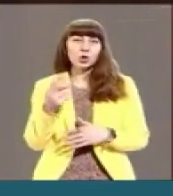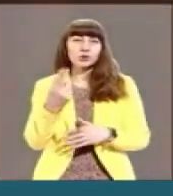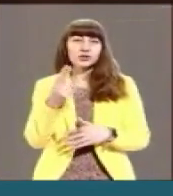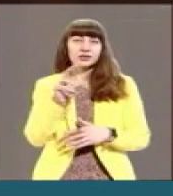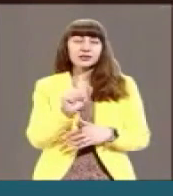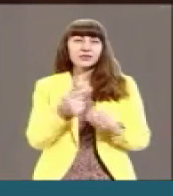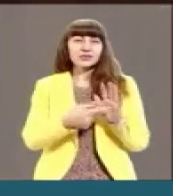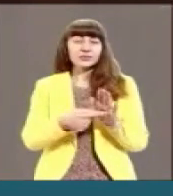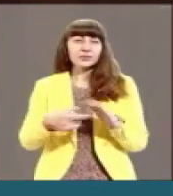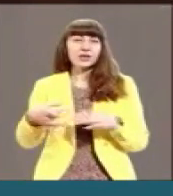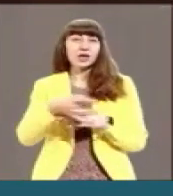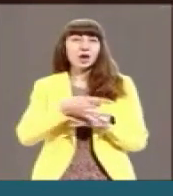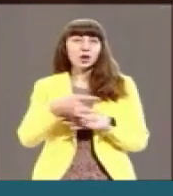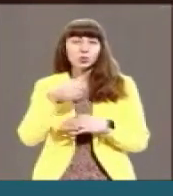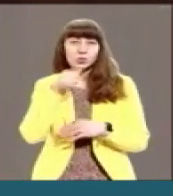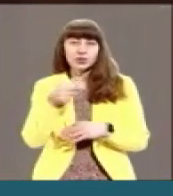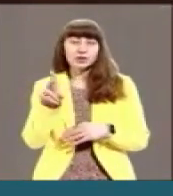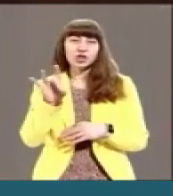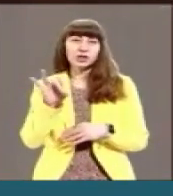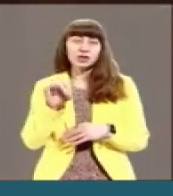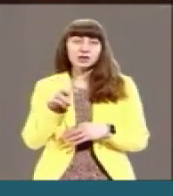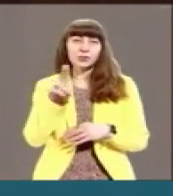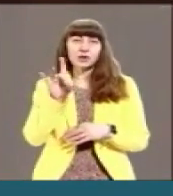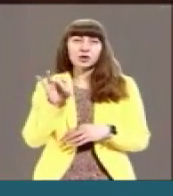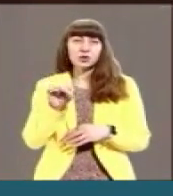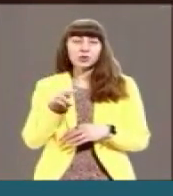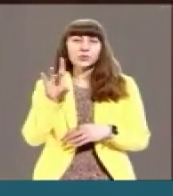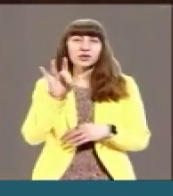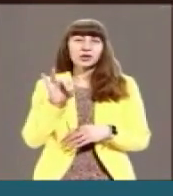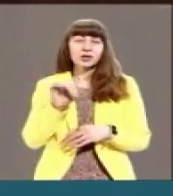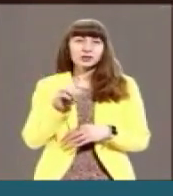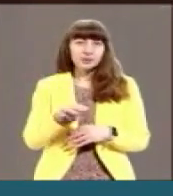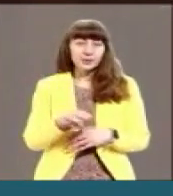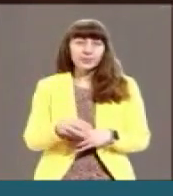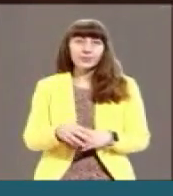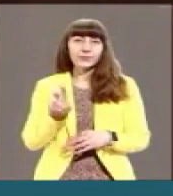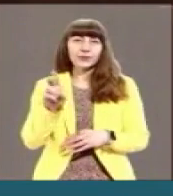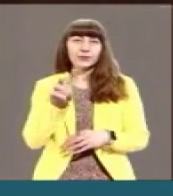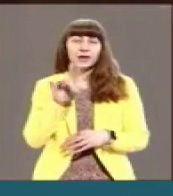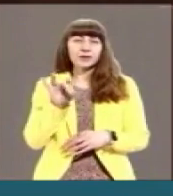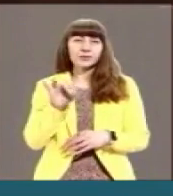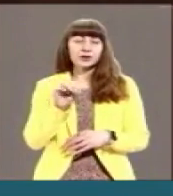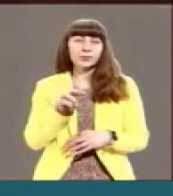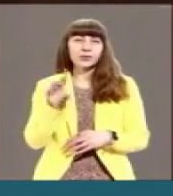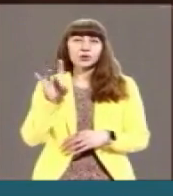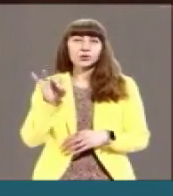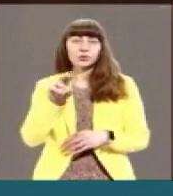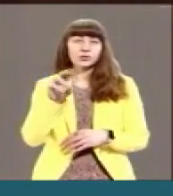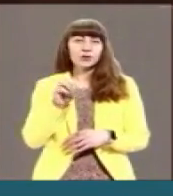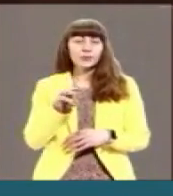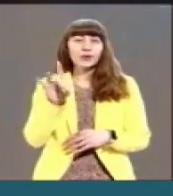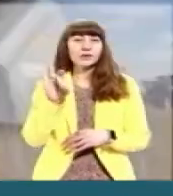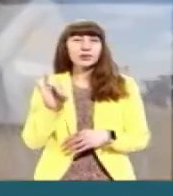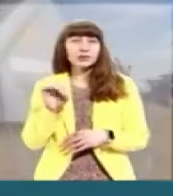отмечено в 7 регионах – Кустанайском, Жангильдинском, Карасузском, Миндагаринском, Бейнбета, Майлина, Наурзунском и